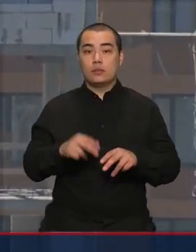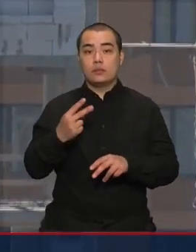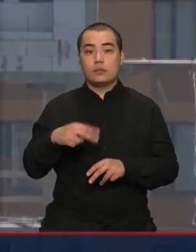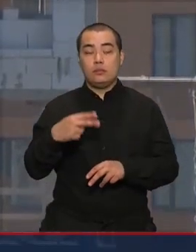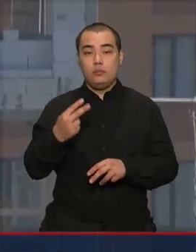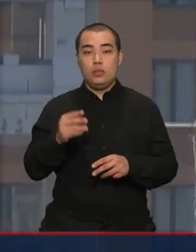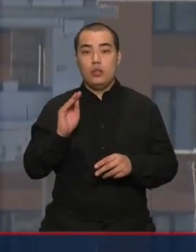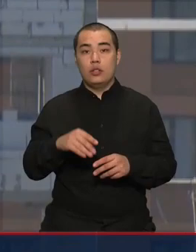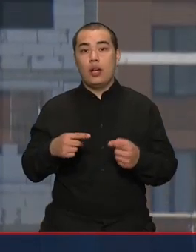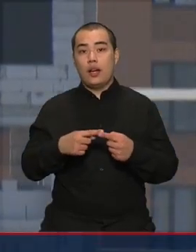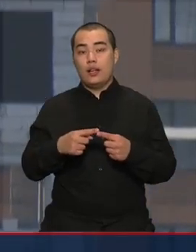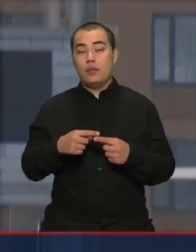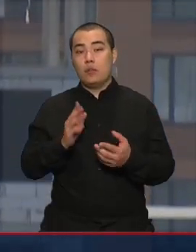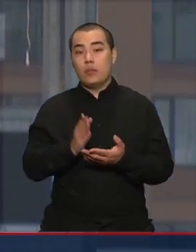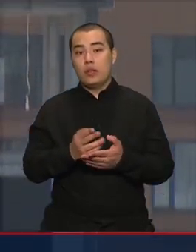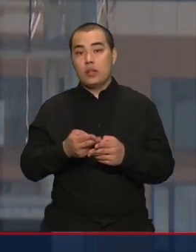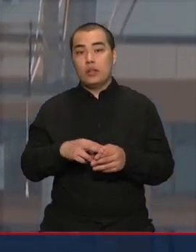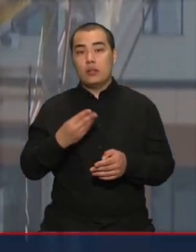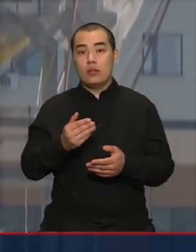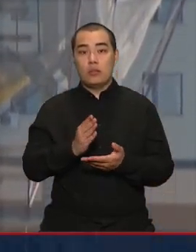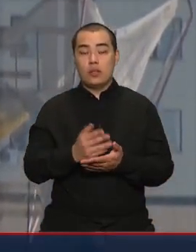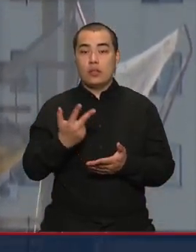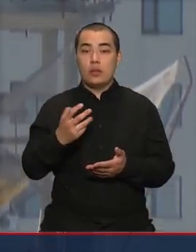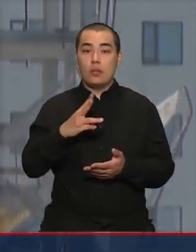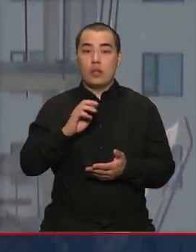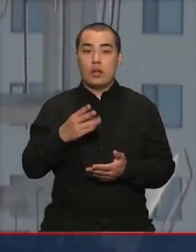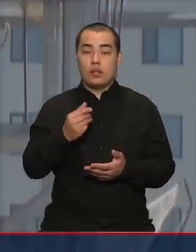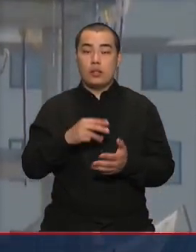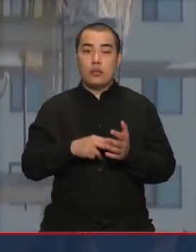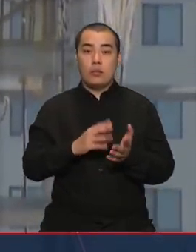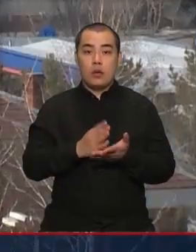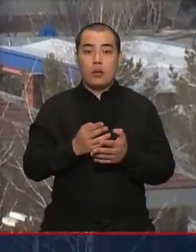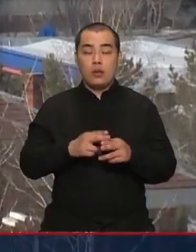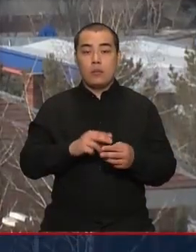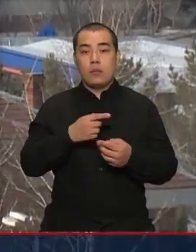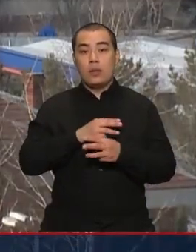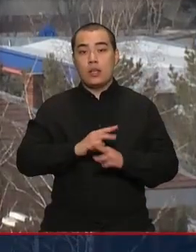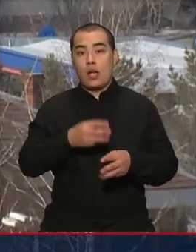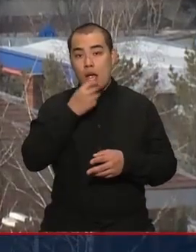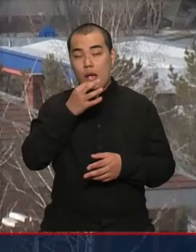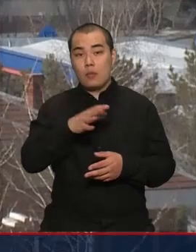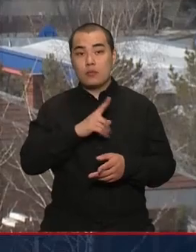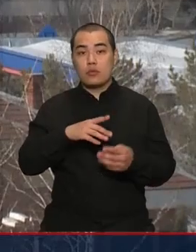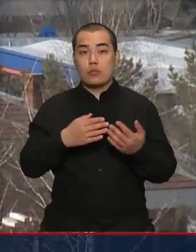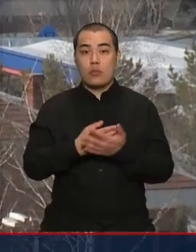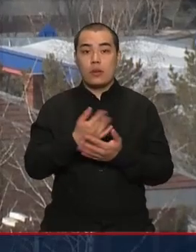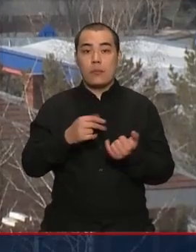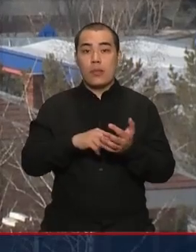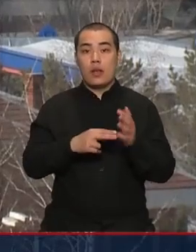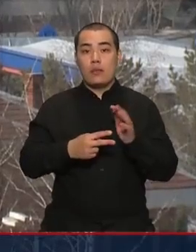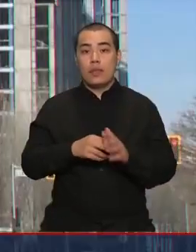22 тысяч арендных квартир будет выделено 300 миллиардов тенге. Доложил министр и о запуске новой цифровой